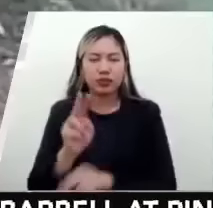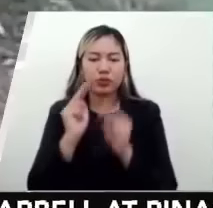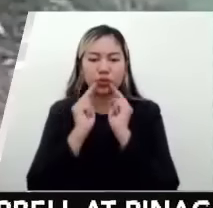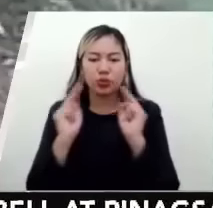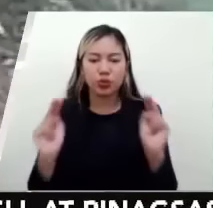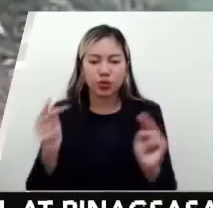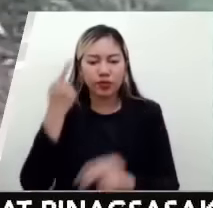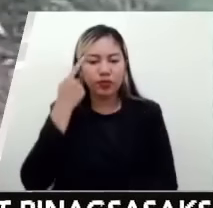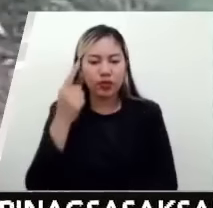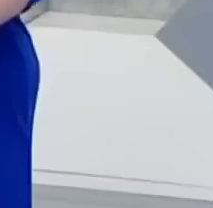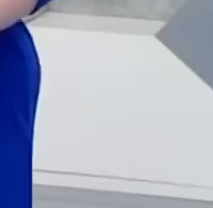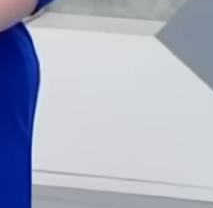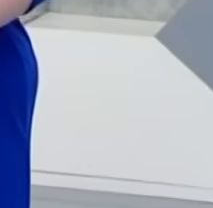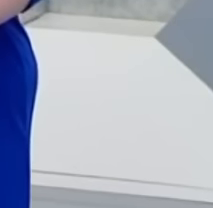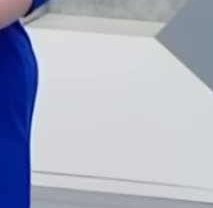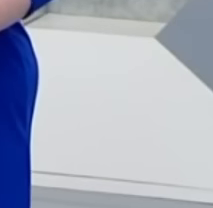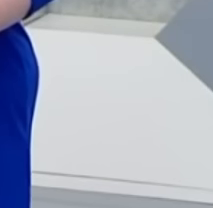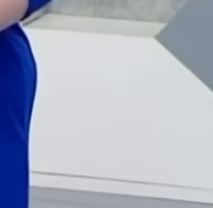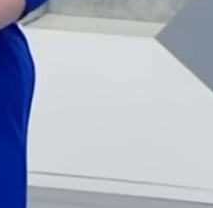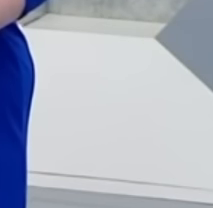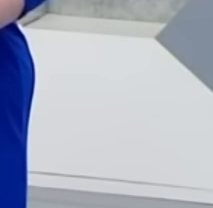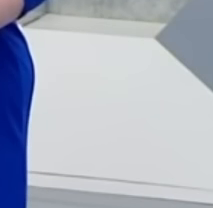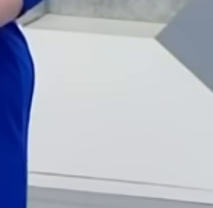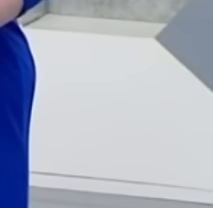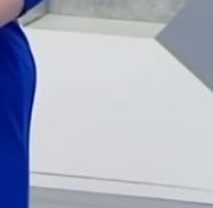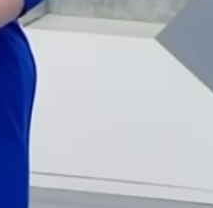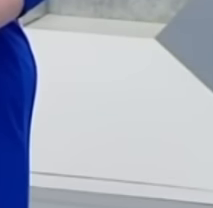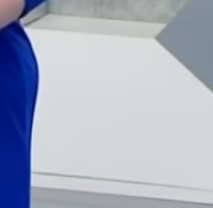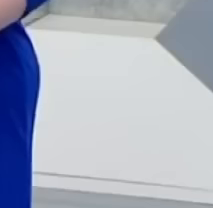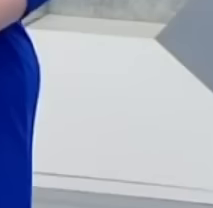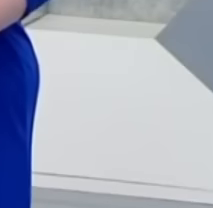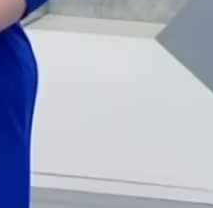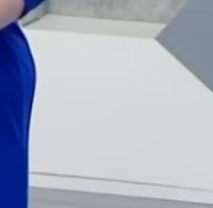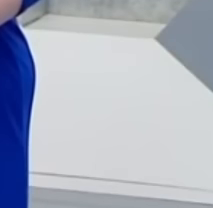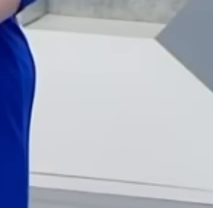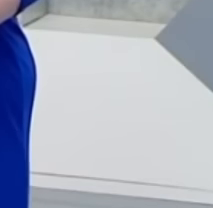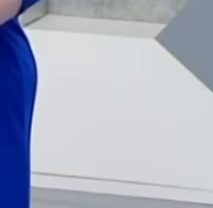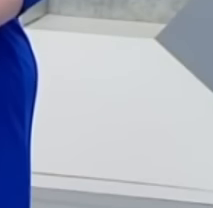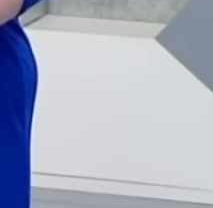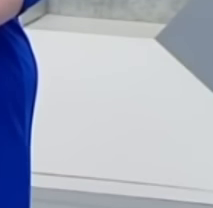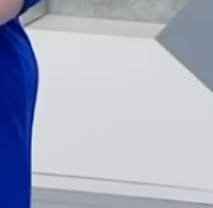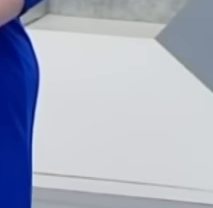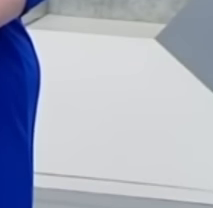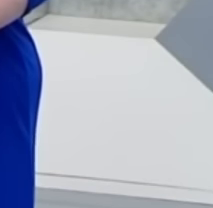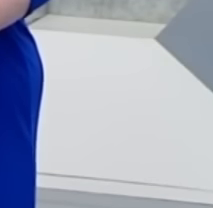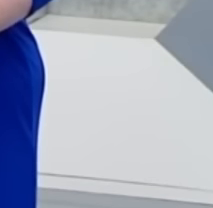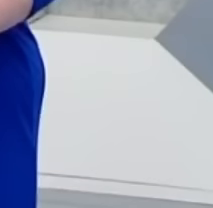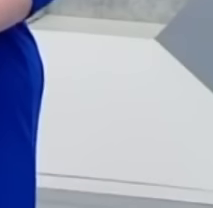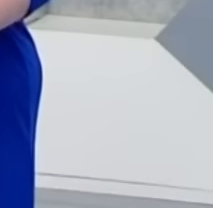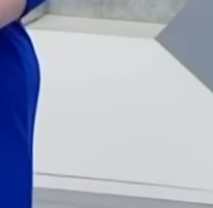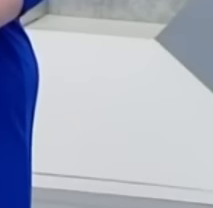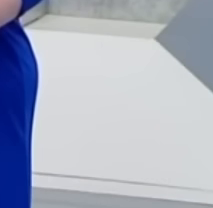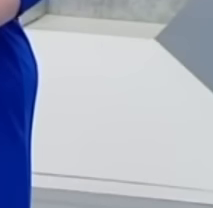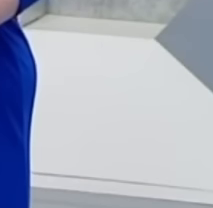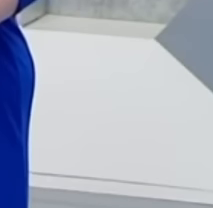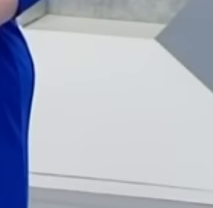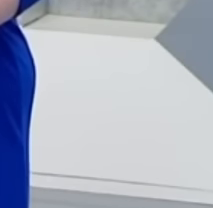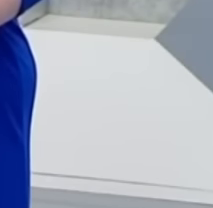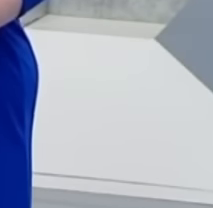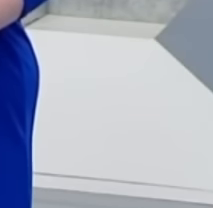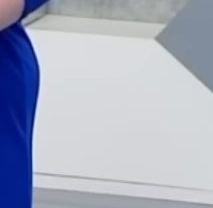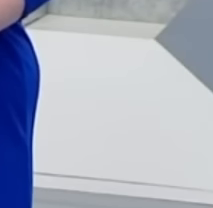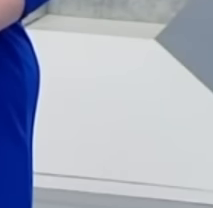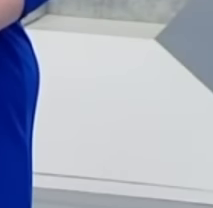Integrated News. Kapuso, para sa mga maiinit na balita, mag-subscribe sa GMA Integrated News sa YouTube. Sa